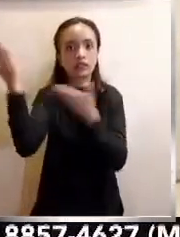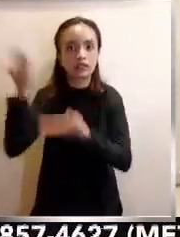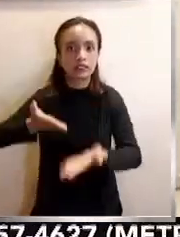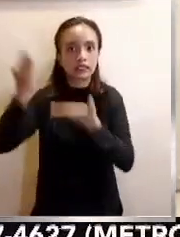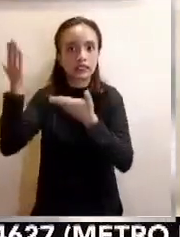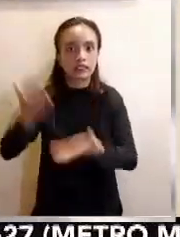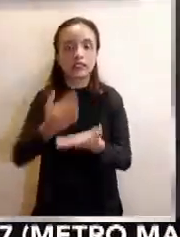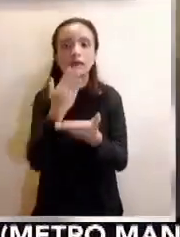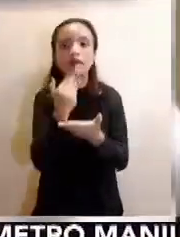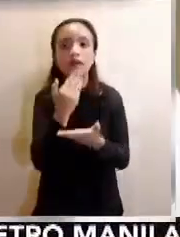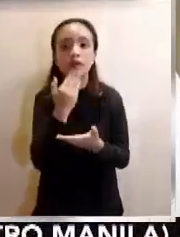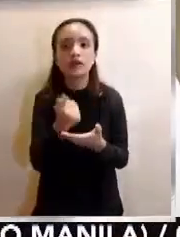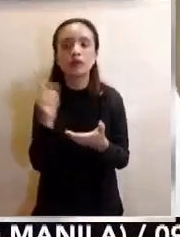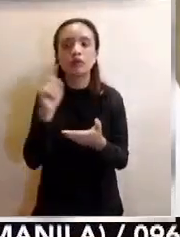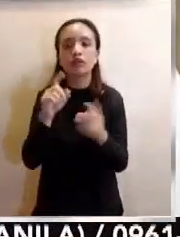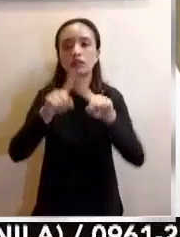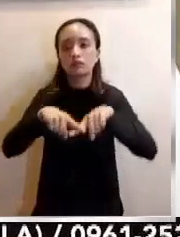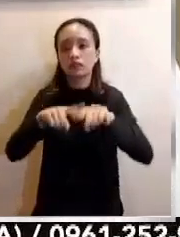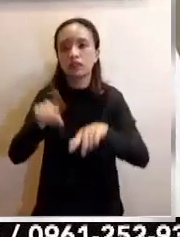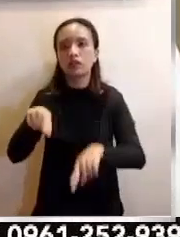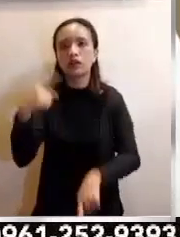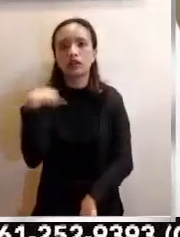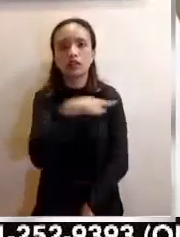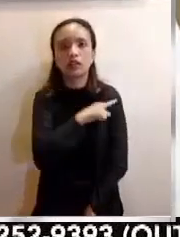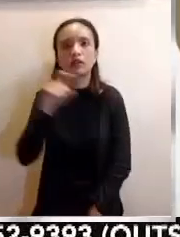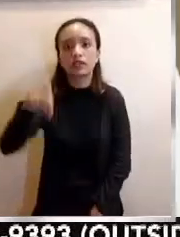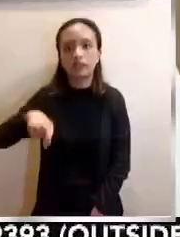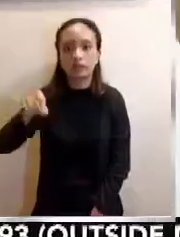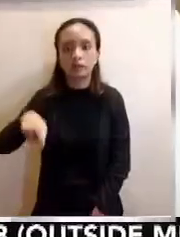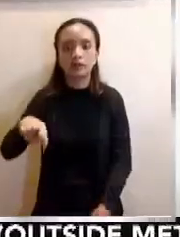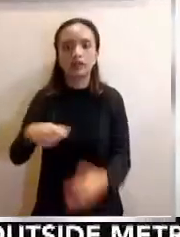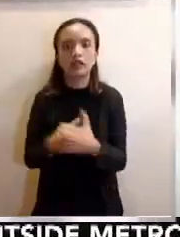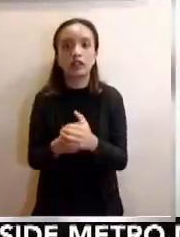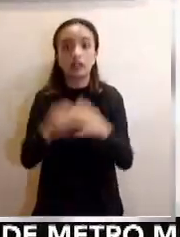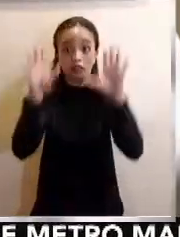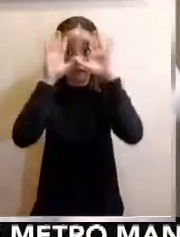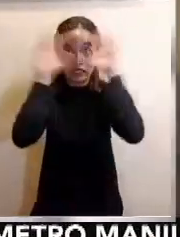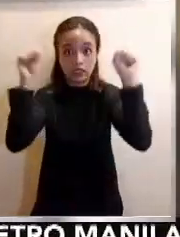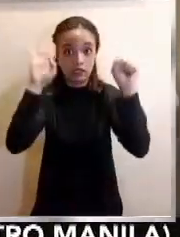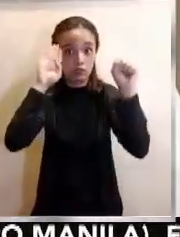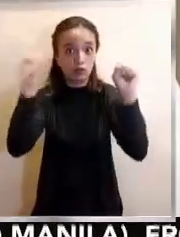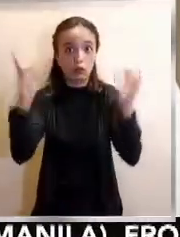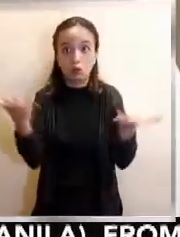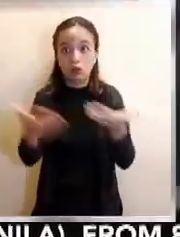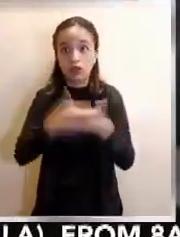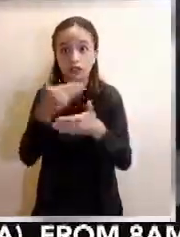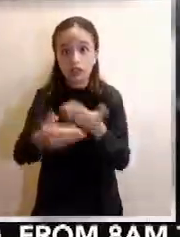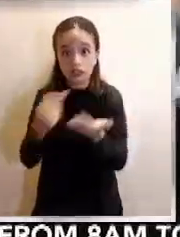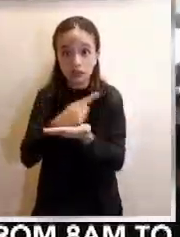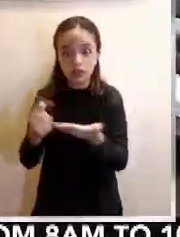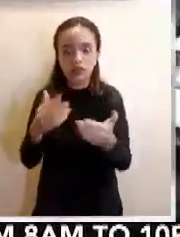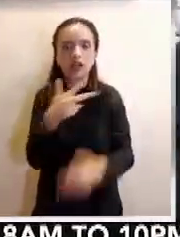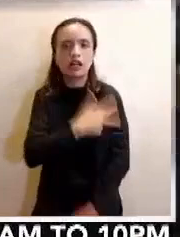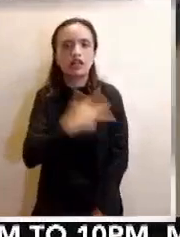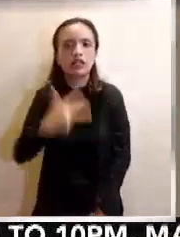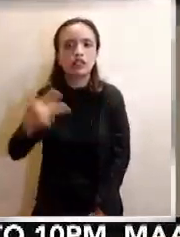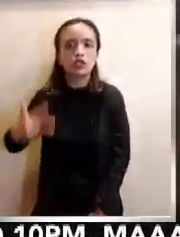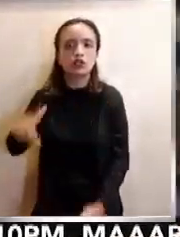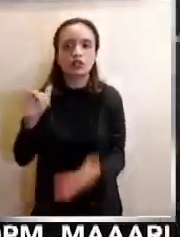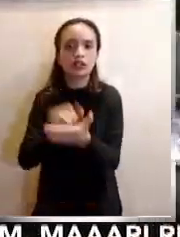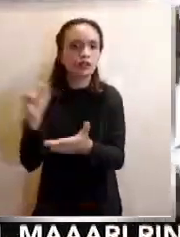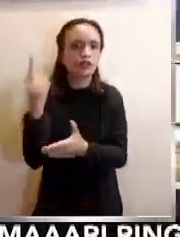ating pangangailangan. Nakatakda naman magtungo sa Indonesia ang Pangulo sa susunod na linggo ang kanyang kauna-unahang state visit na kanya na